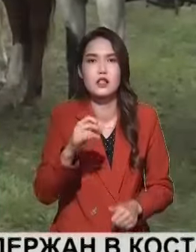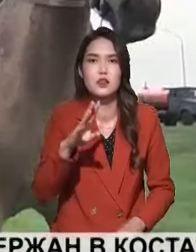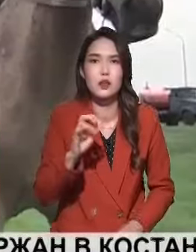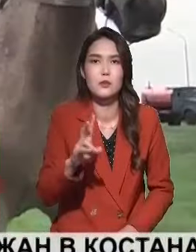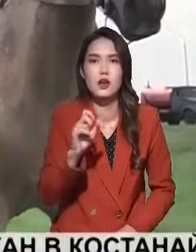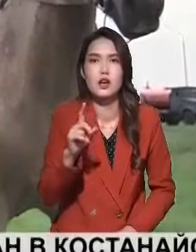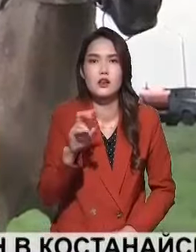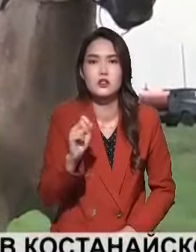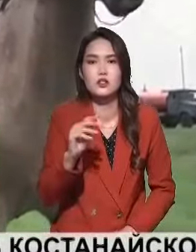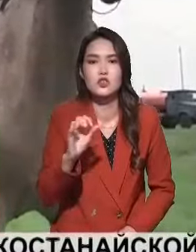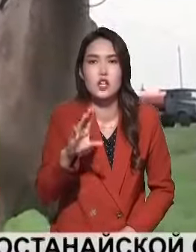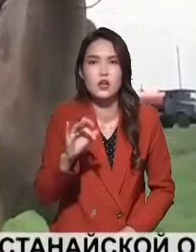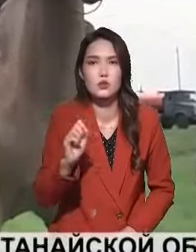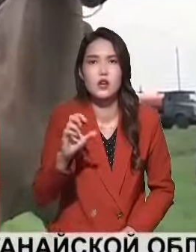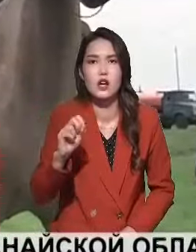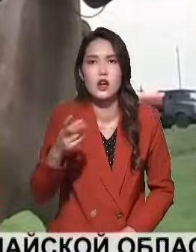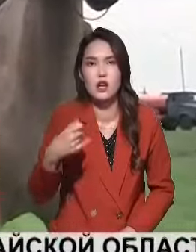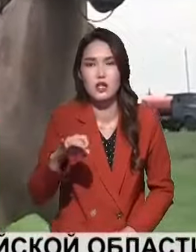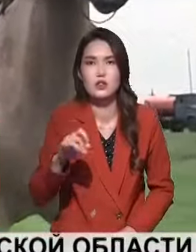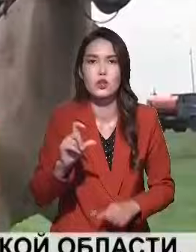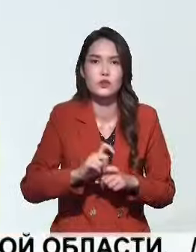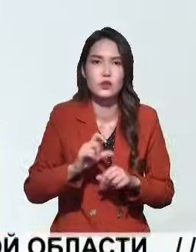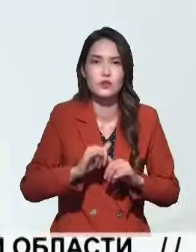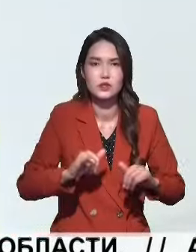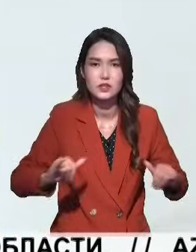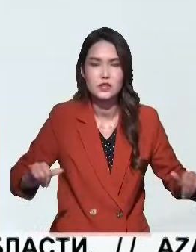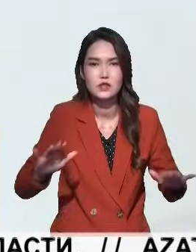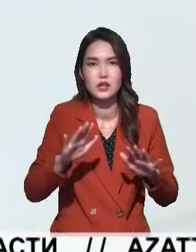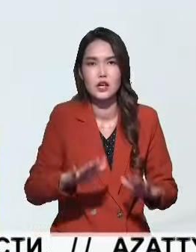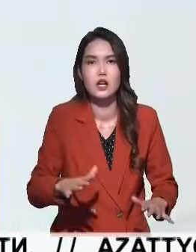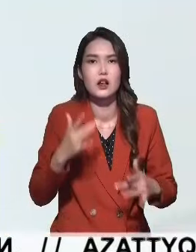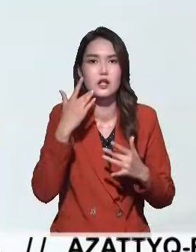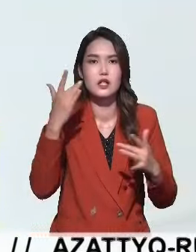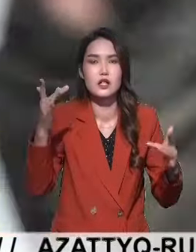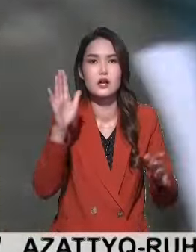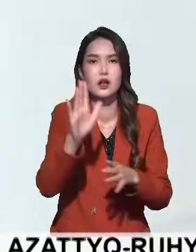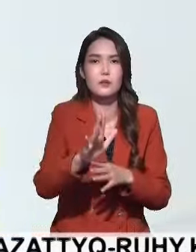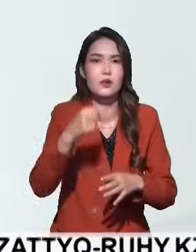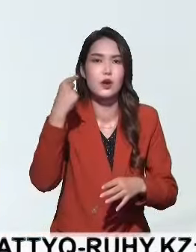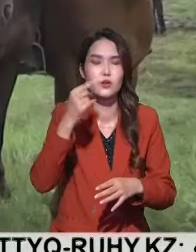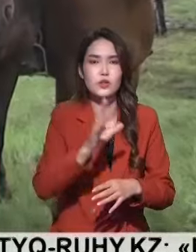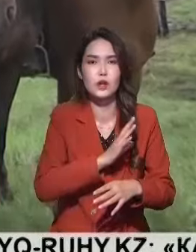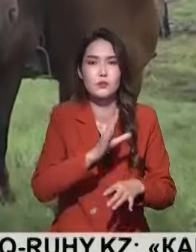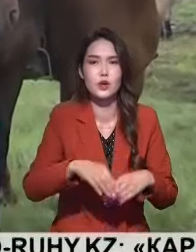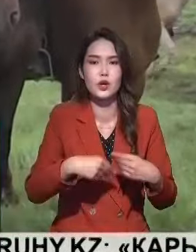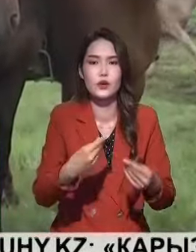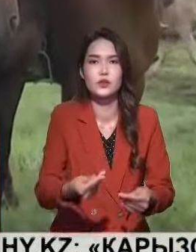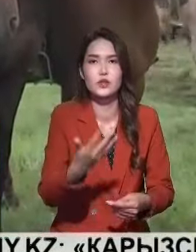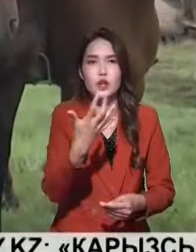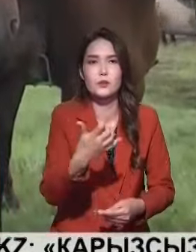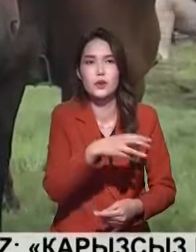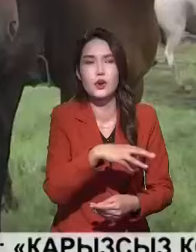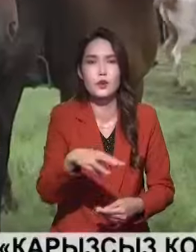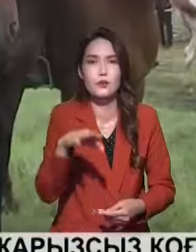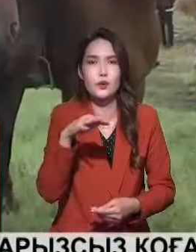Хазана, Джетысу, Адайского. Адайская, к слову, на развитие и селекцию последней по поручению президента было выделено 500 миллионов